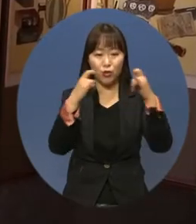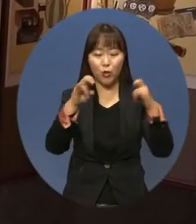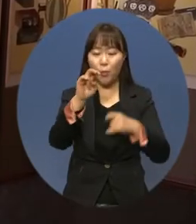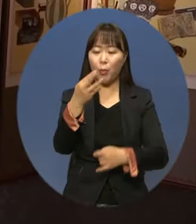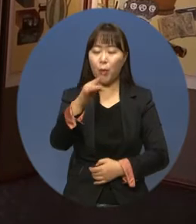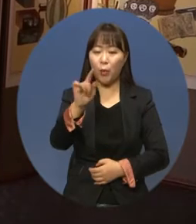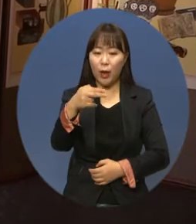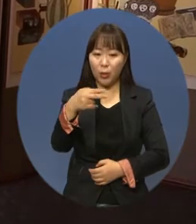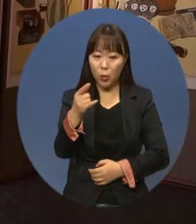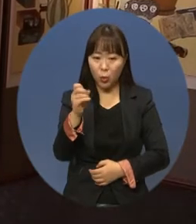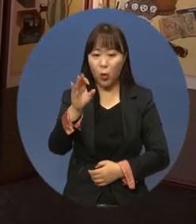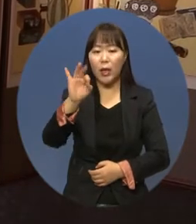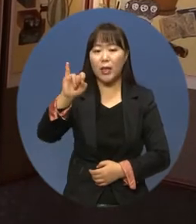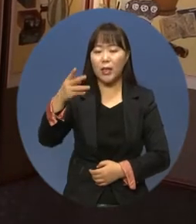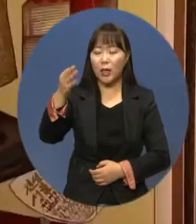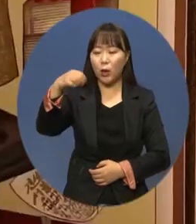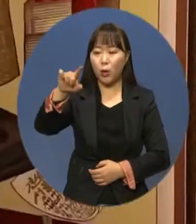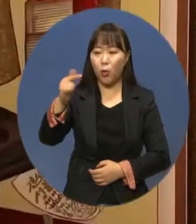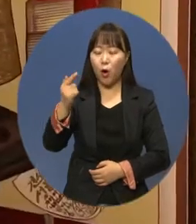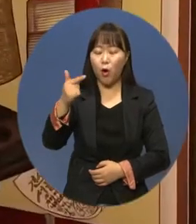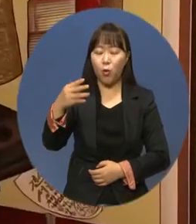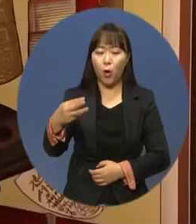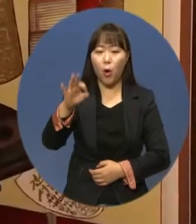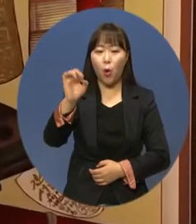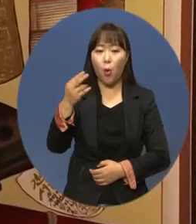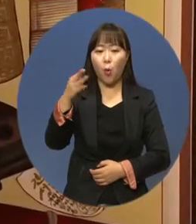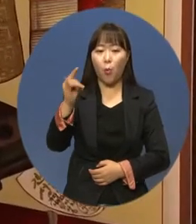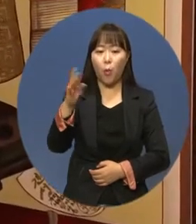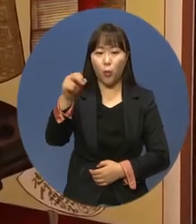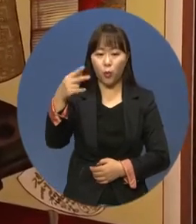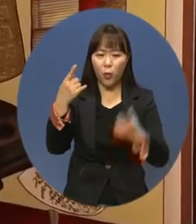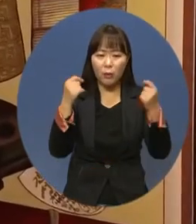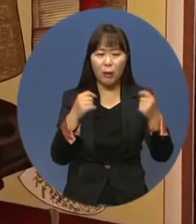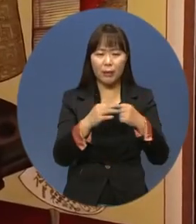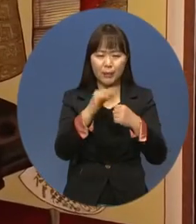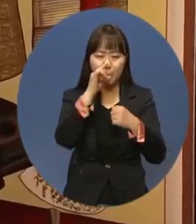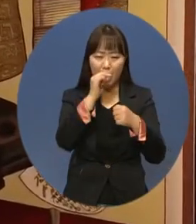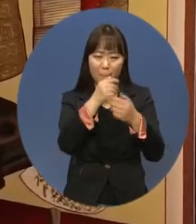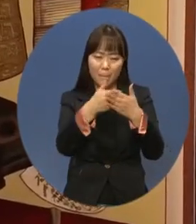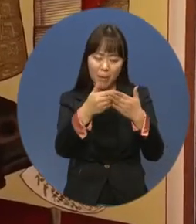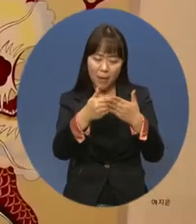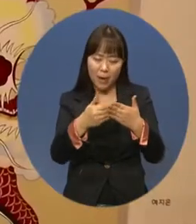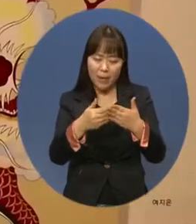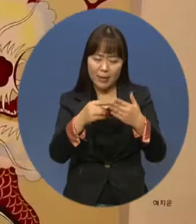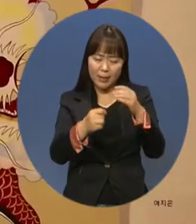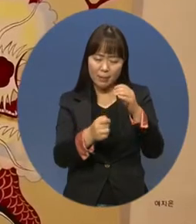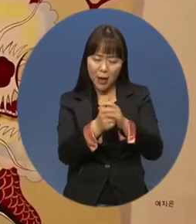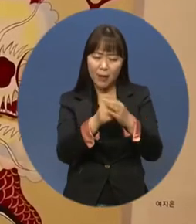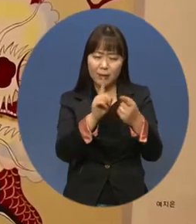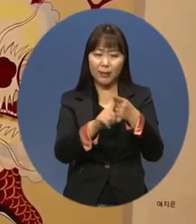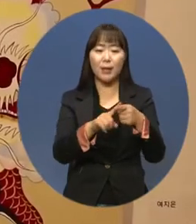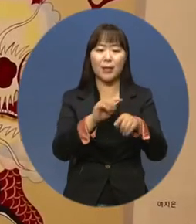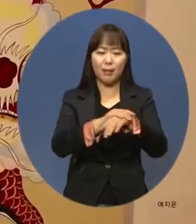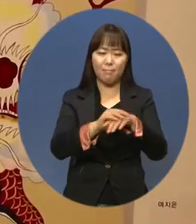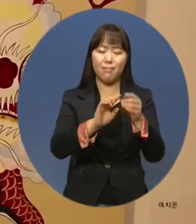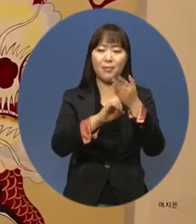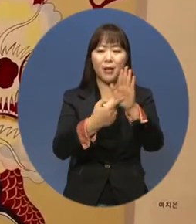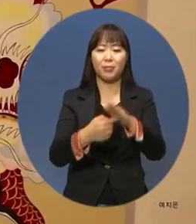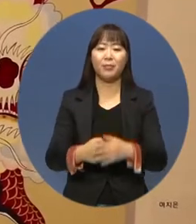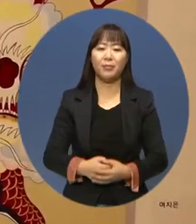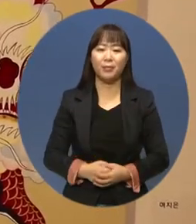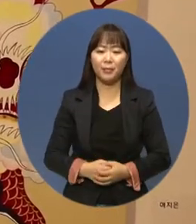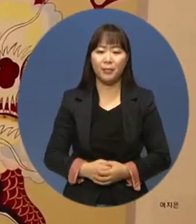궁중모란도, 1월 오봉도 등 화려한 색채와 날카로운 묘사로 민화의 특징을 생동감 있게